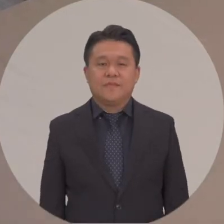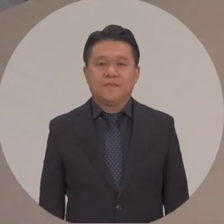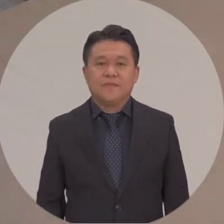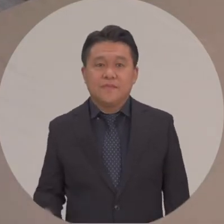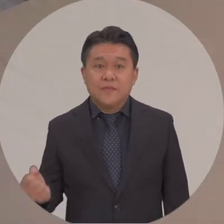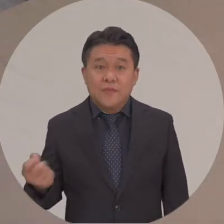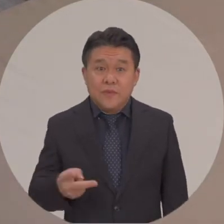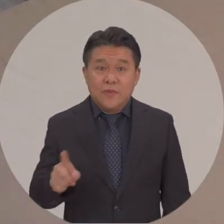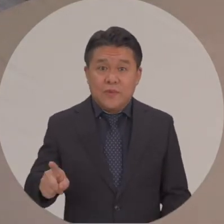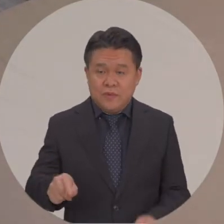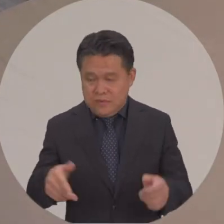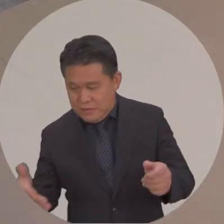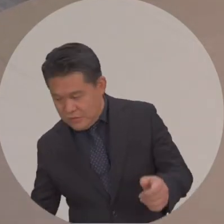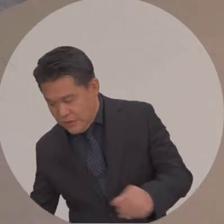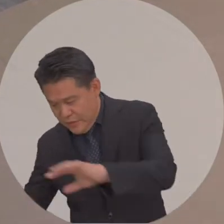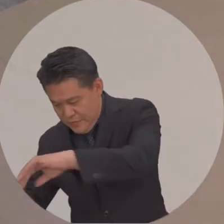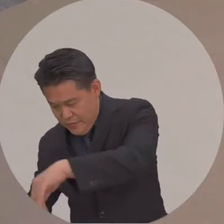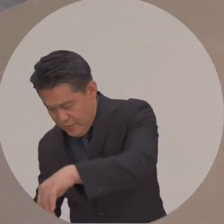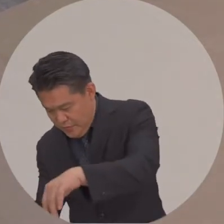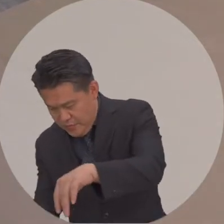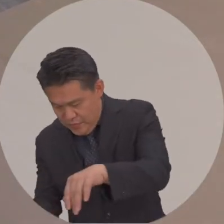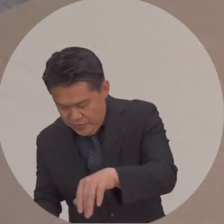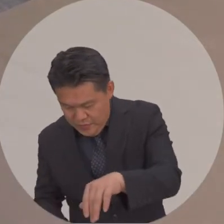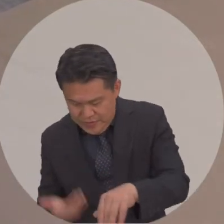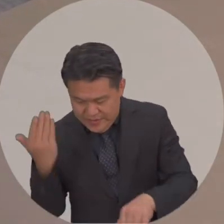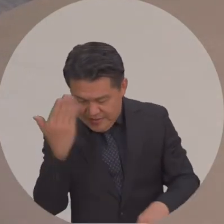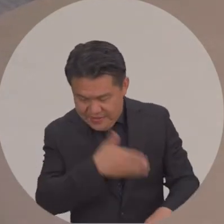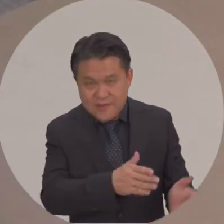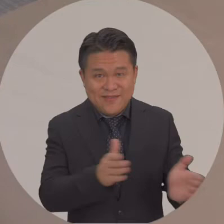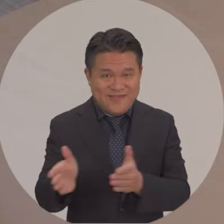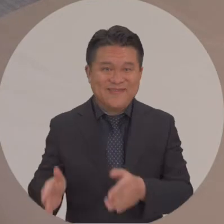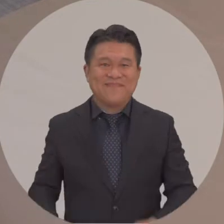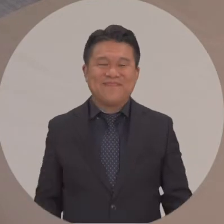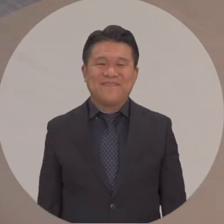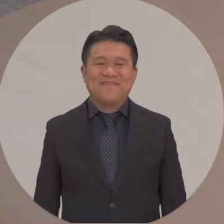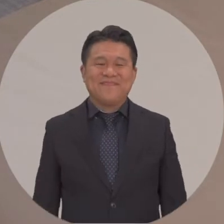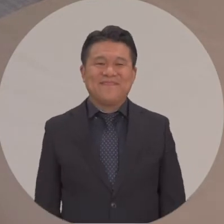옆 쪽으로 늘어진 시트도 정리하여 매트리스 안에 넣습니다